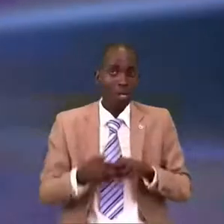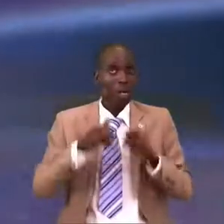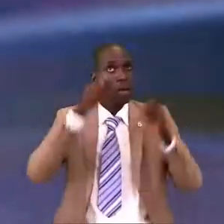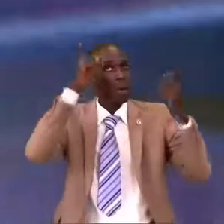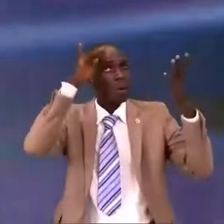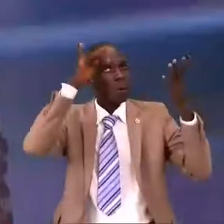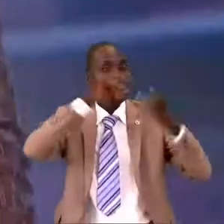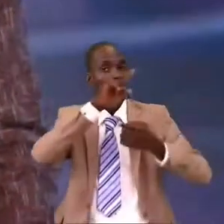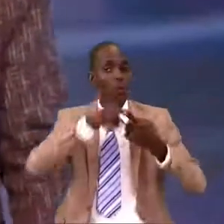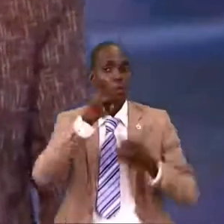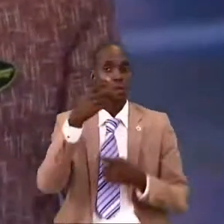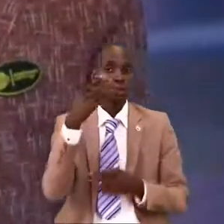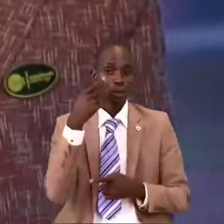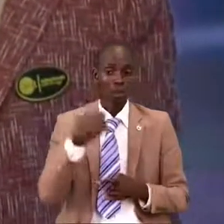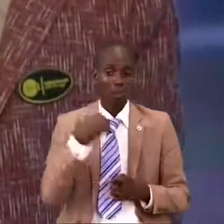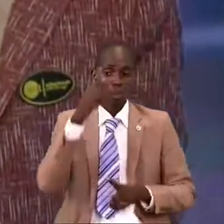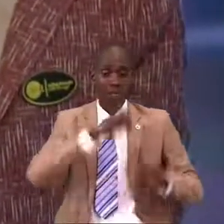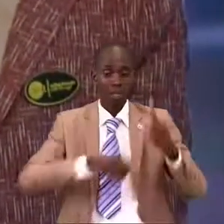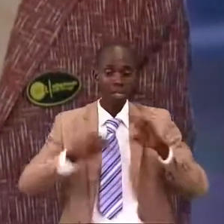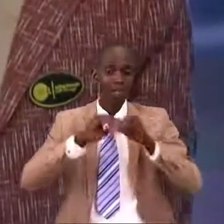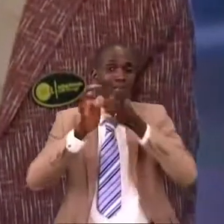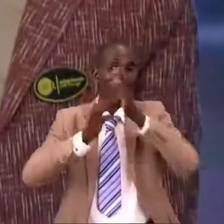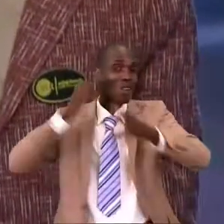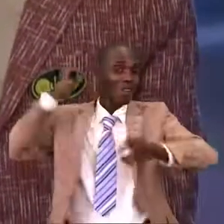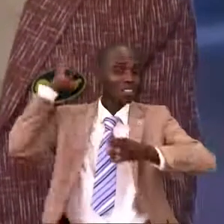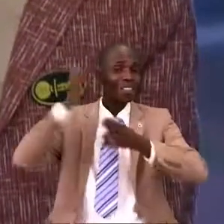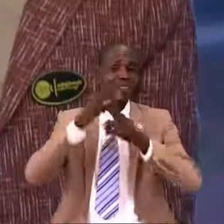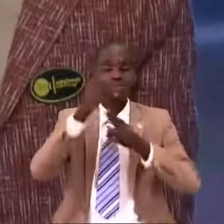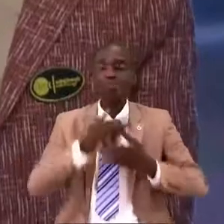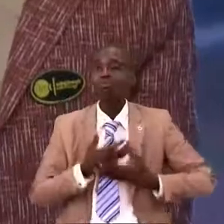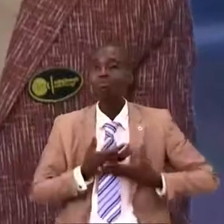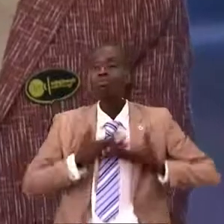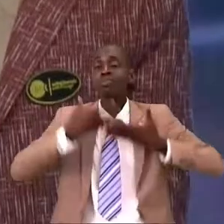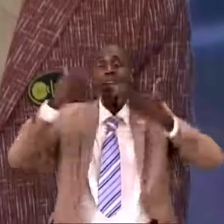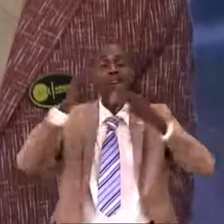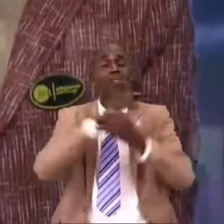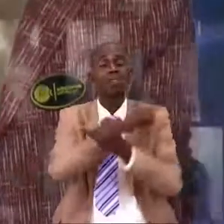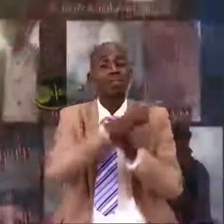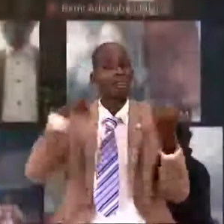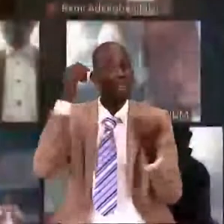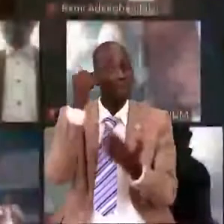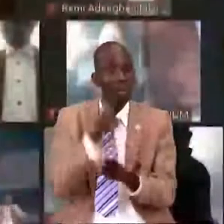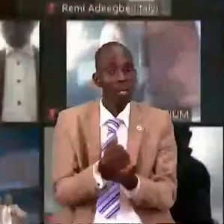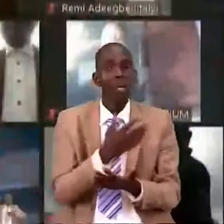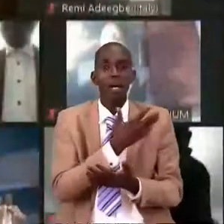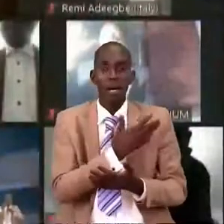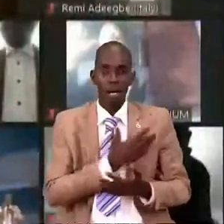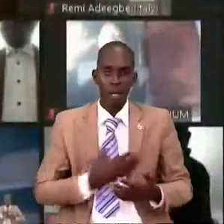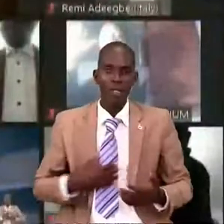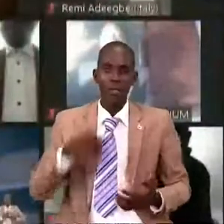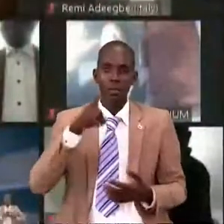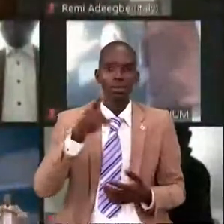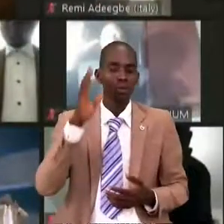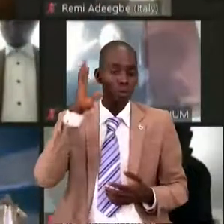main et tu mets l'autre main là où tu as le problème, sachant que tu accueilles la guérison. Tu accueilles la délivrance ce